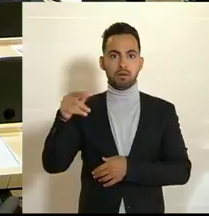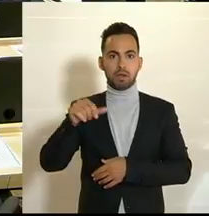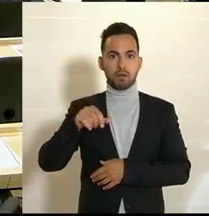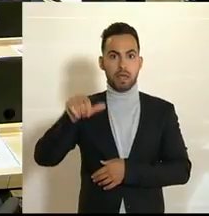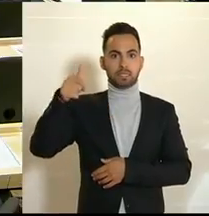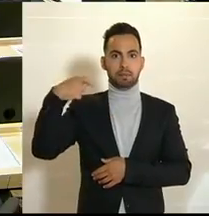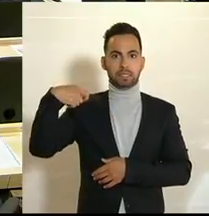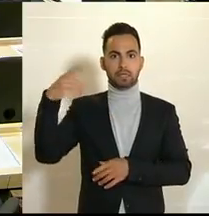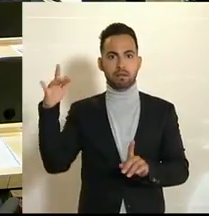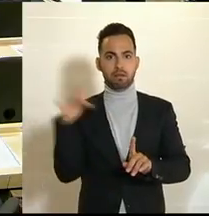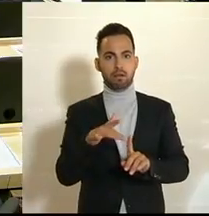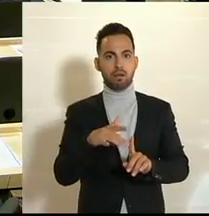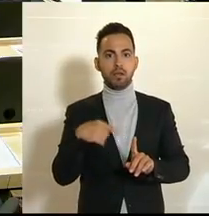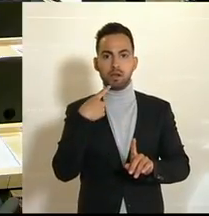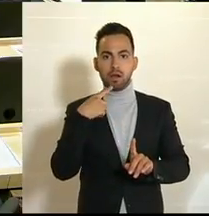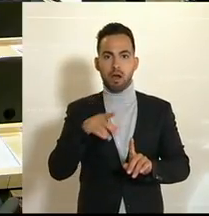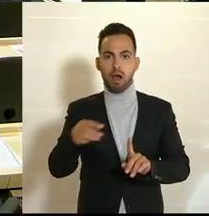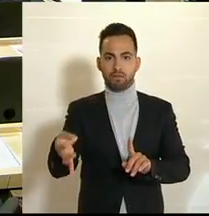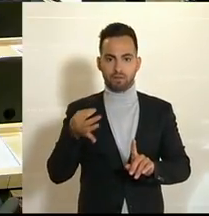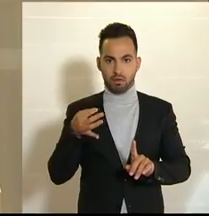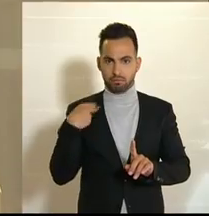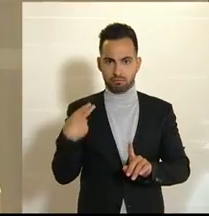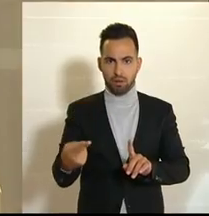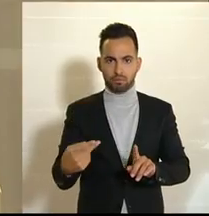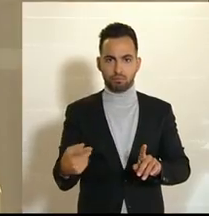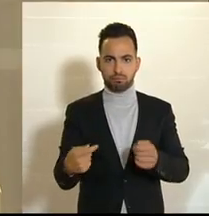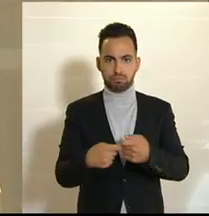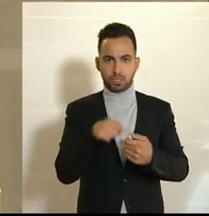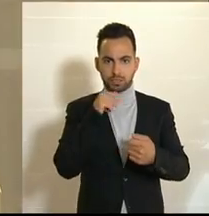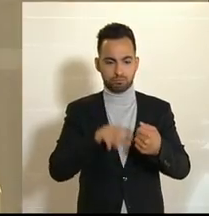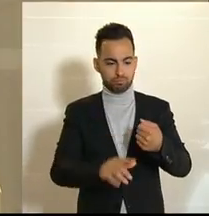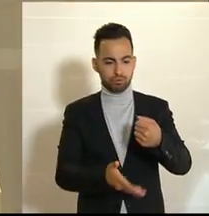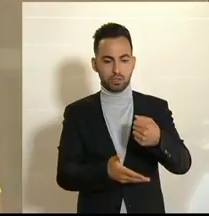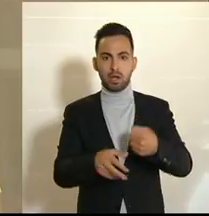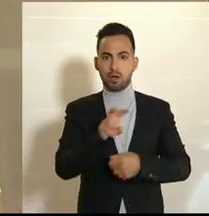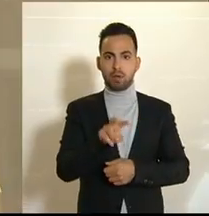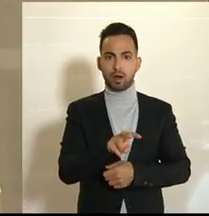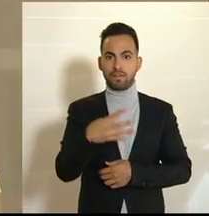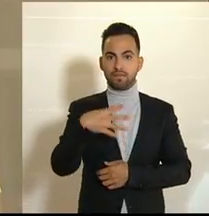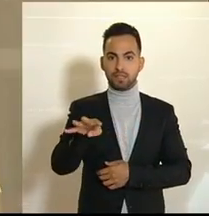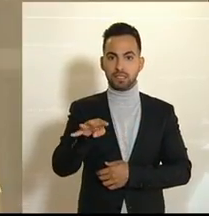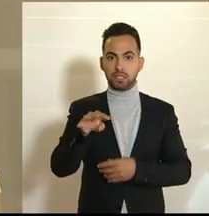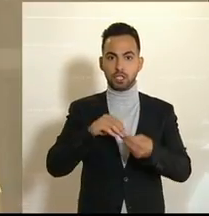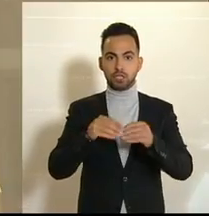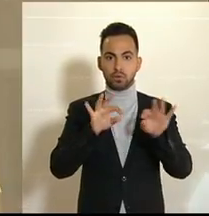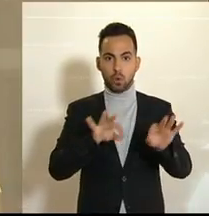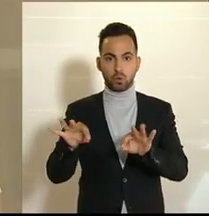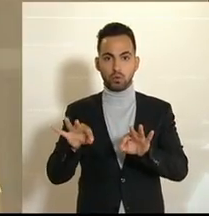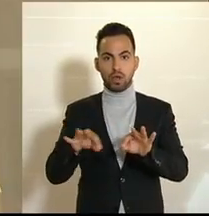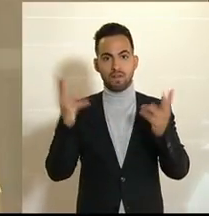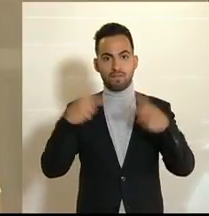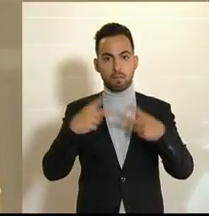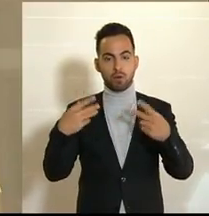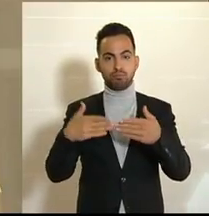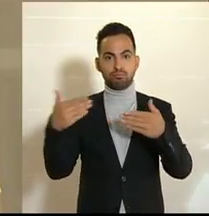ersten Präsidenten gesagt, diese Frage passt nicht zum Budget. Und deshalb wurde das Einvernehmen nach § 14 Geschäftsordnung nicht hergestellt.